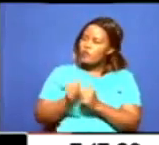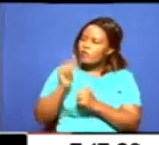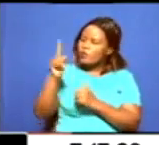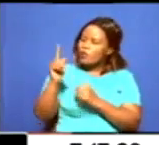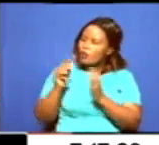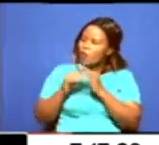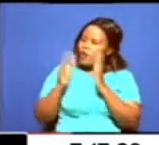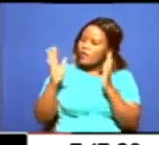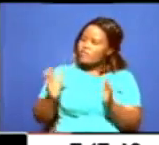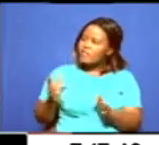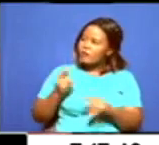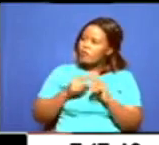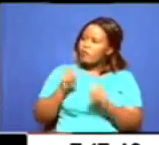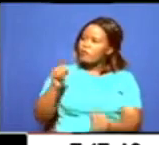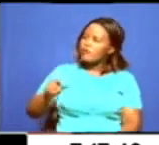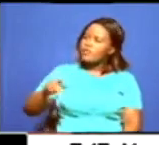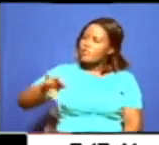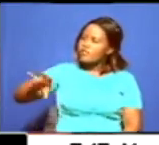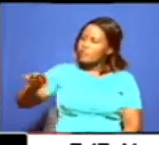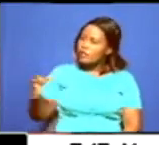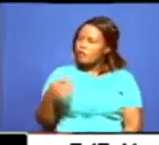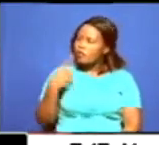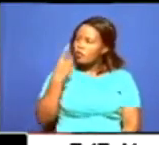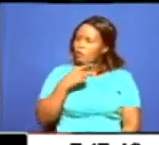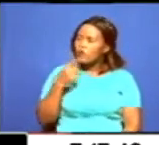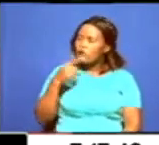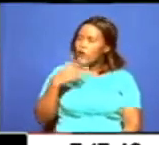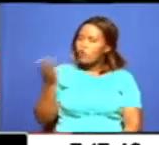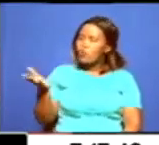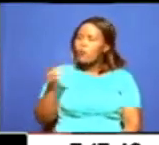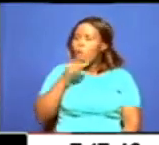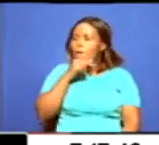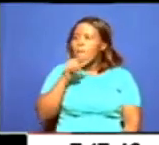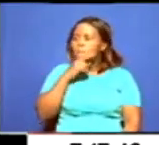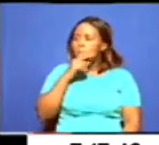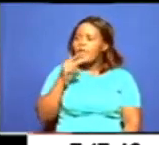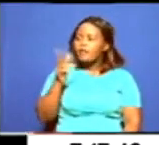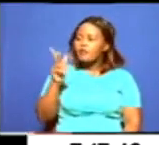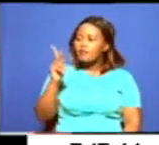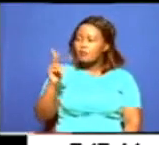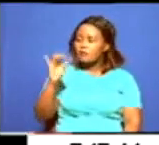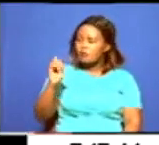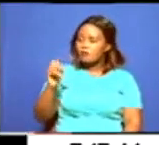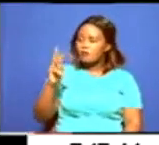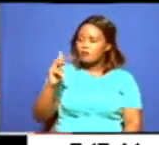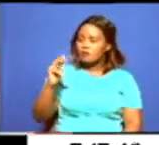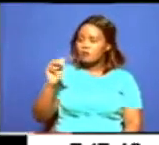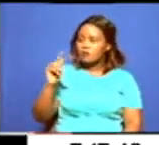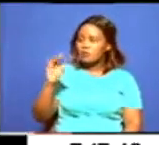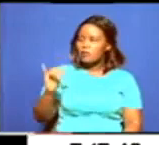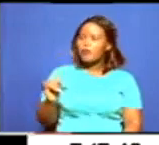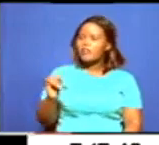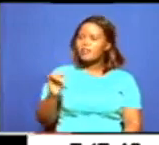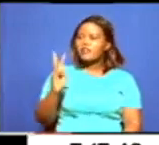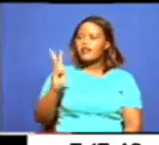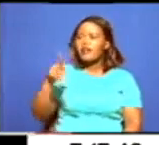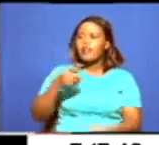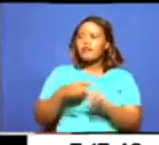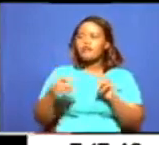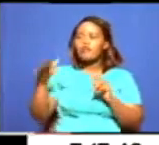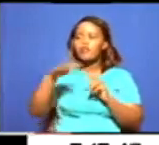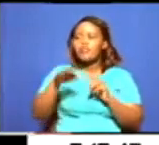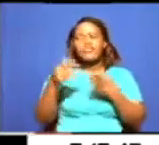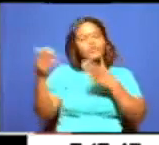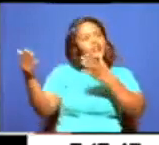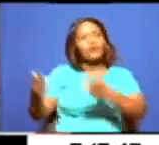ambaye ni Peter Kimari, ambaye ni mbunge wa eneo la Madhioya. Yes. Karibu sana hapa KBC.